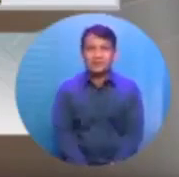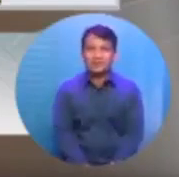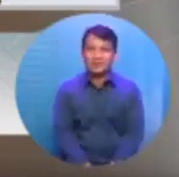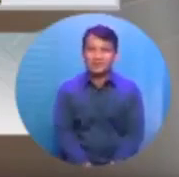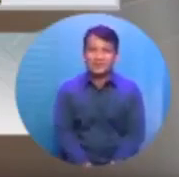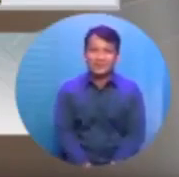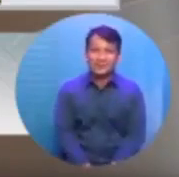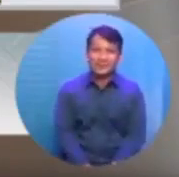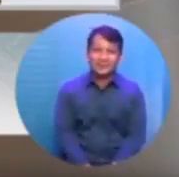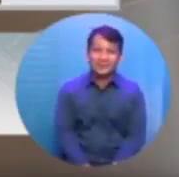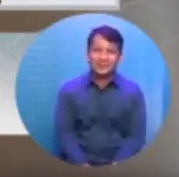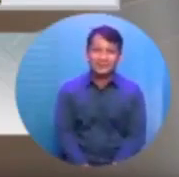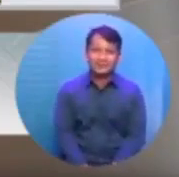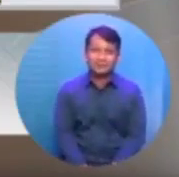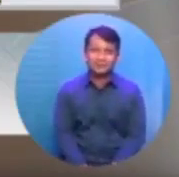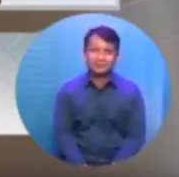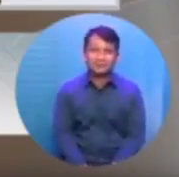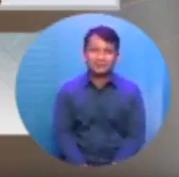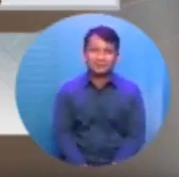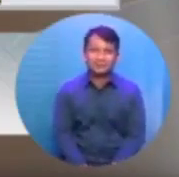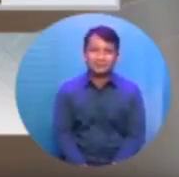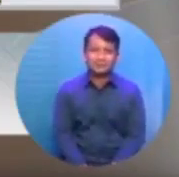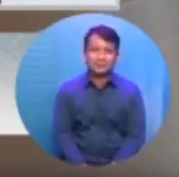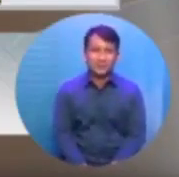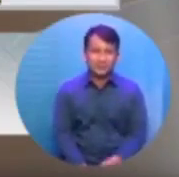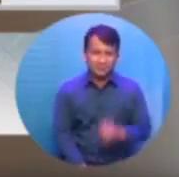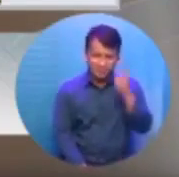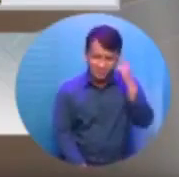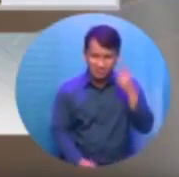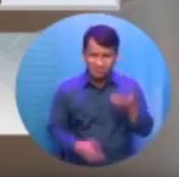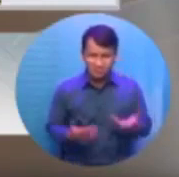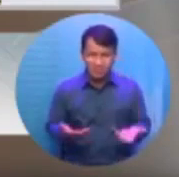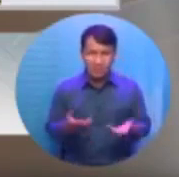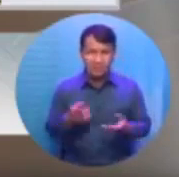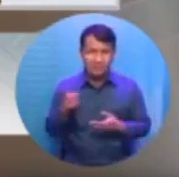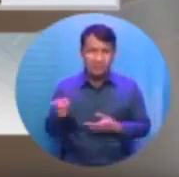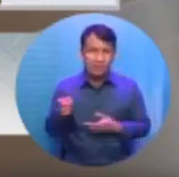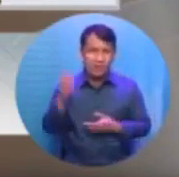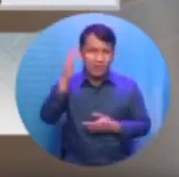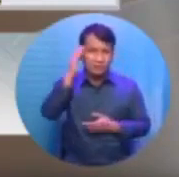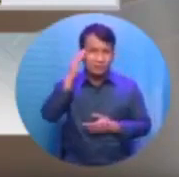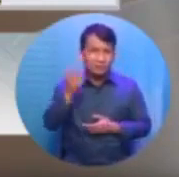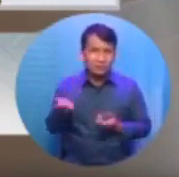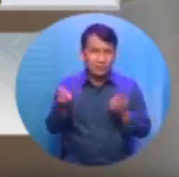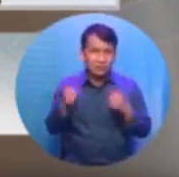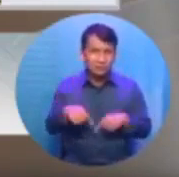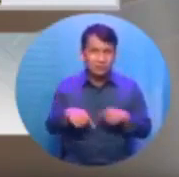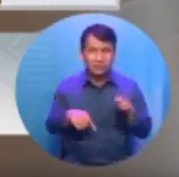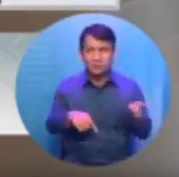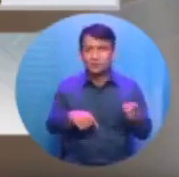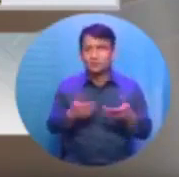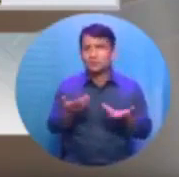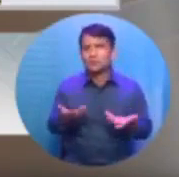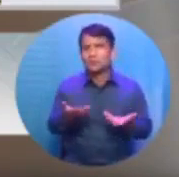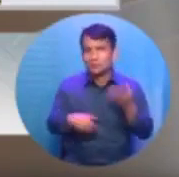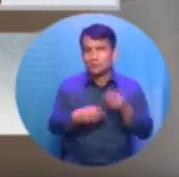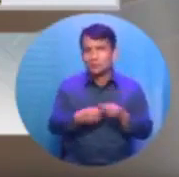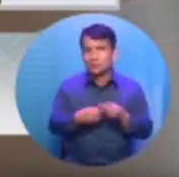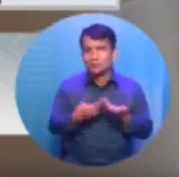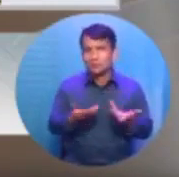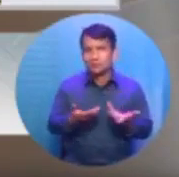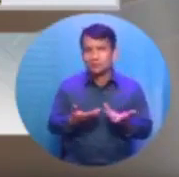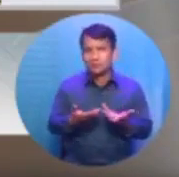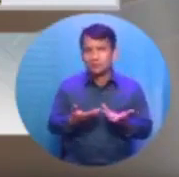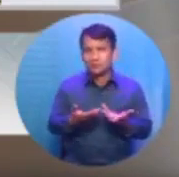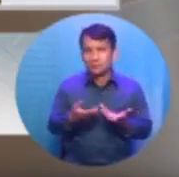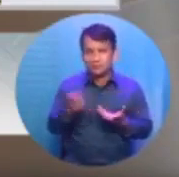Sir. Oh. Pero so, ang kwan ko naman, sir, wala naman po akong, kung alam ko lang po sana na ganun mangyari, sir. Bakit naman na kwan